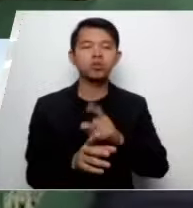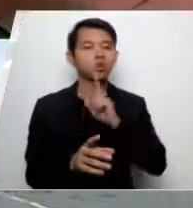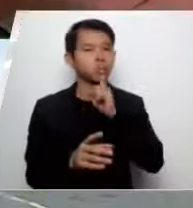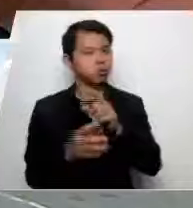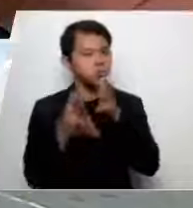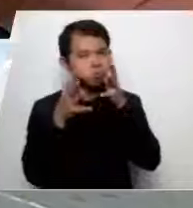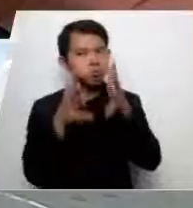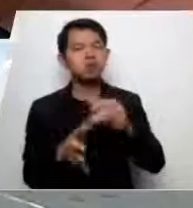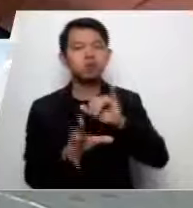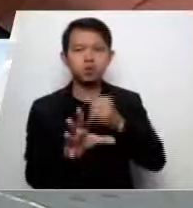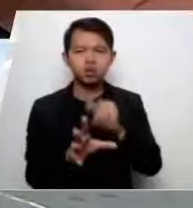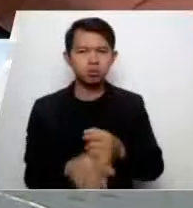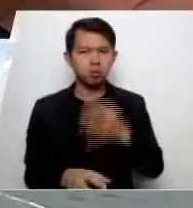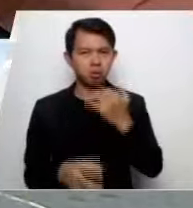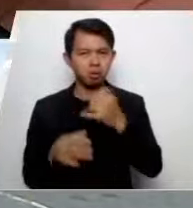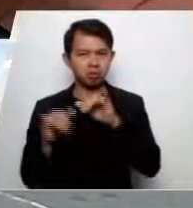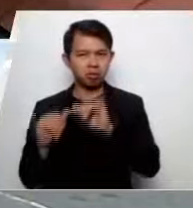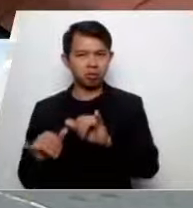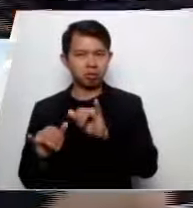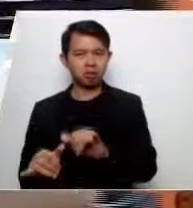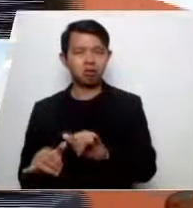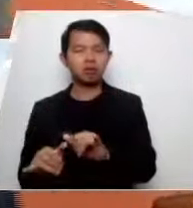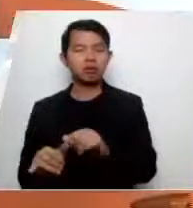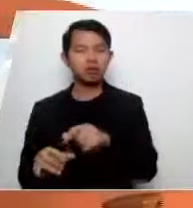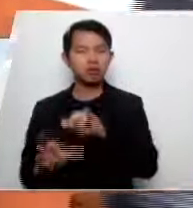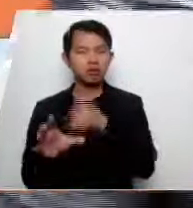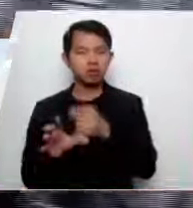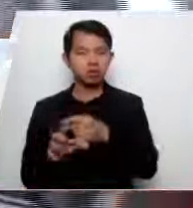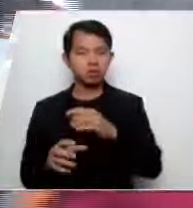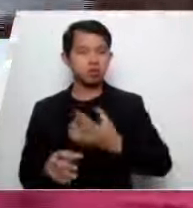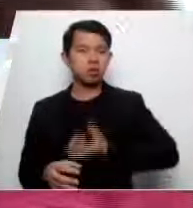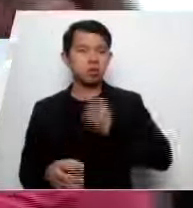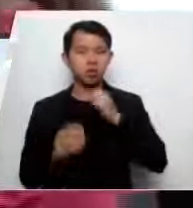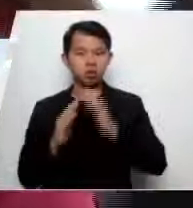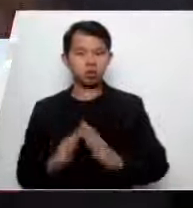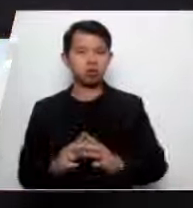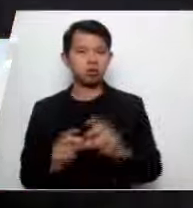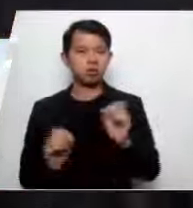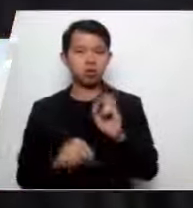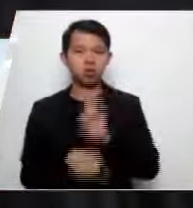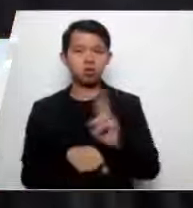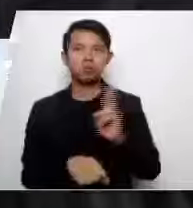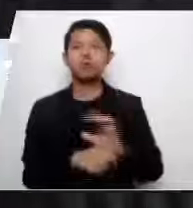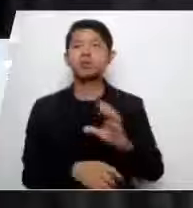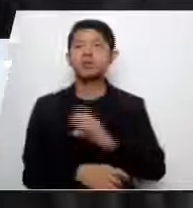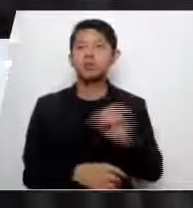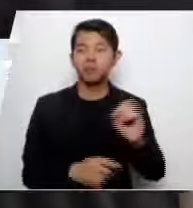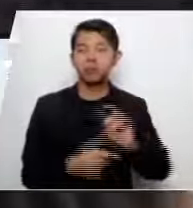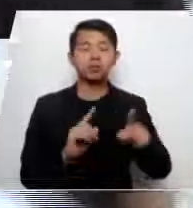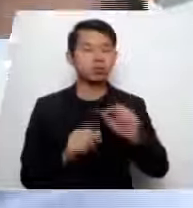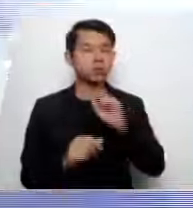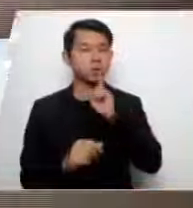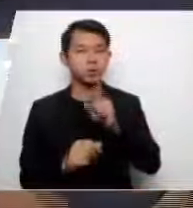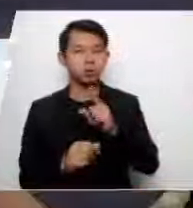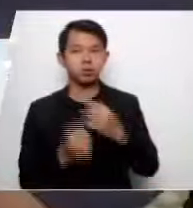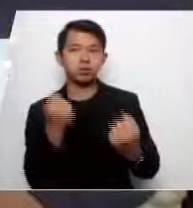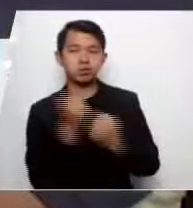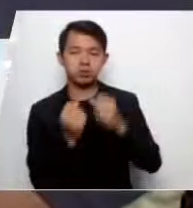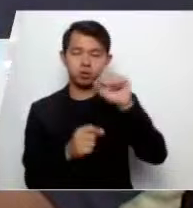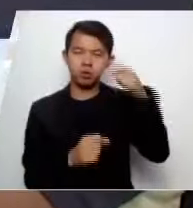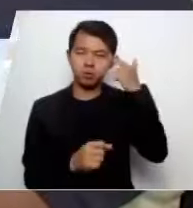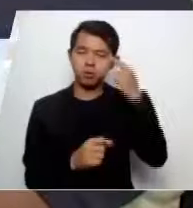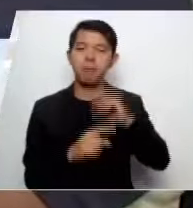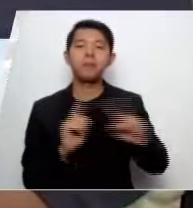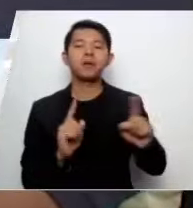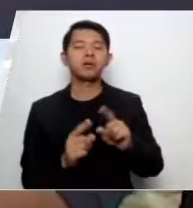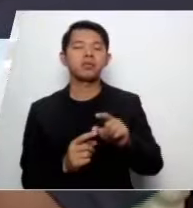bahay namin. Kahit pa may subsidiya ang gobyerno para sa pagbili ng modern jeepney, may huhulugan pa rin na siyang tinututulan ng iba. Huhulugan mo siya